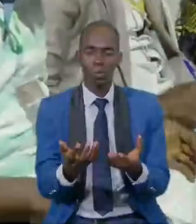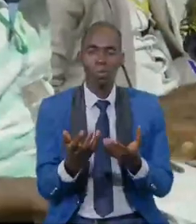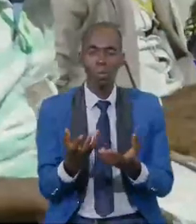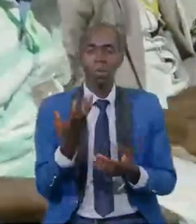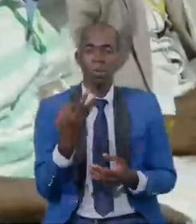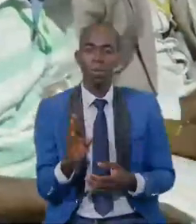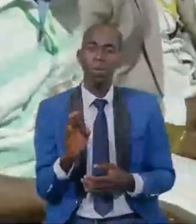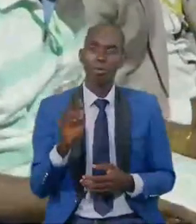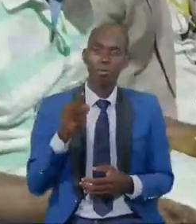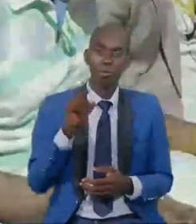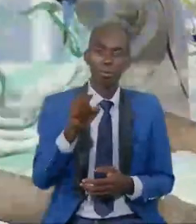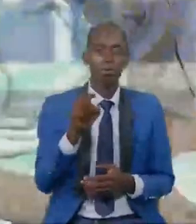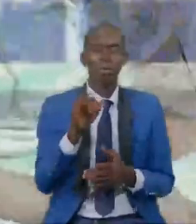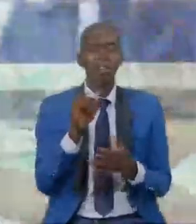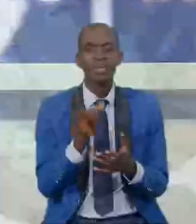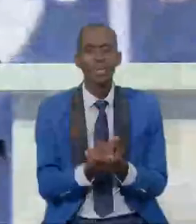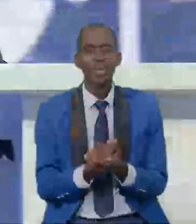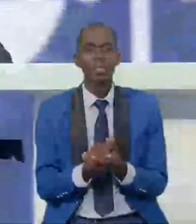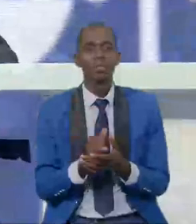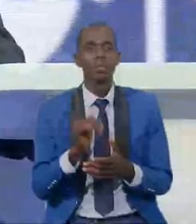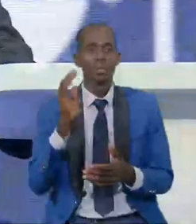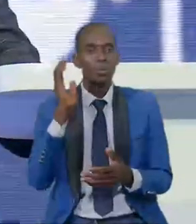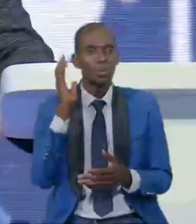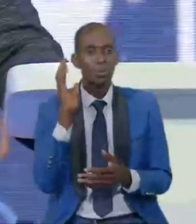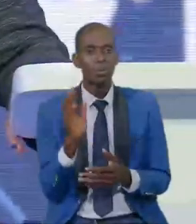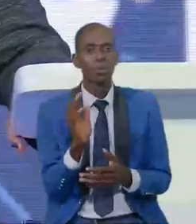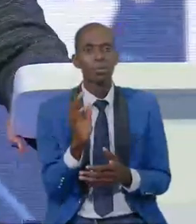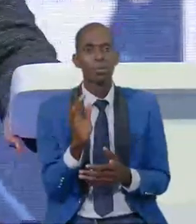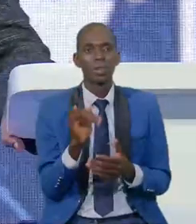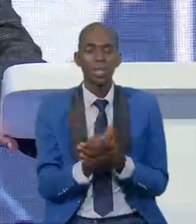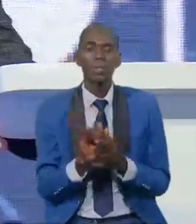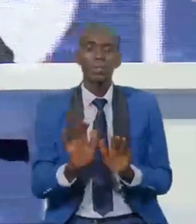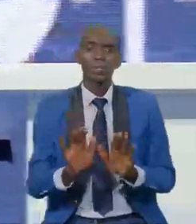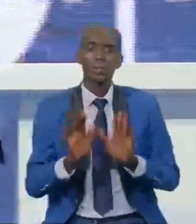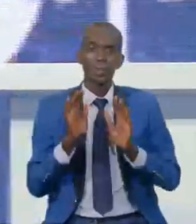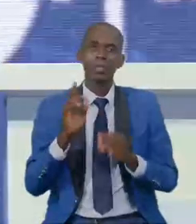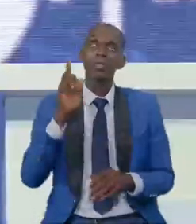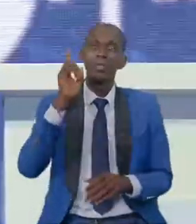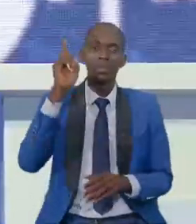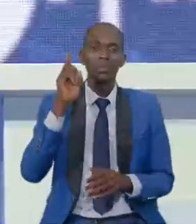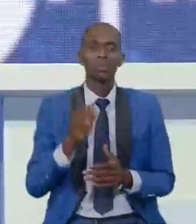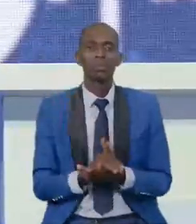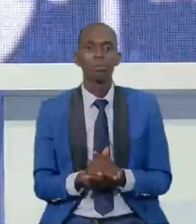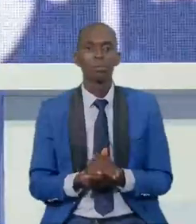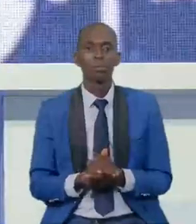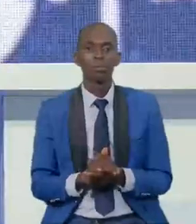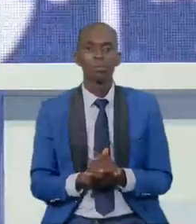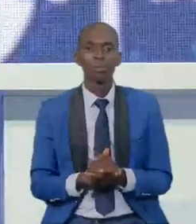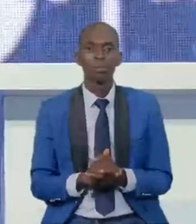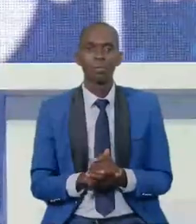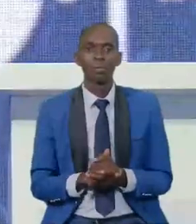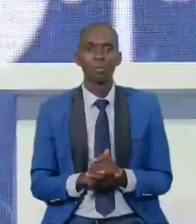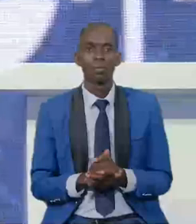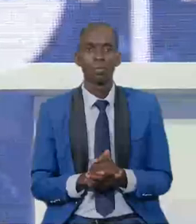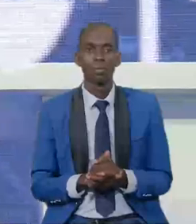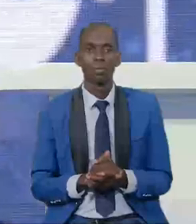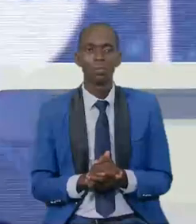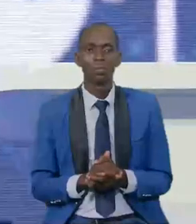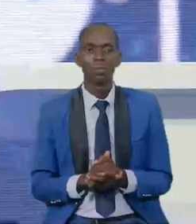Voyez le verset 19. Il accomplit les désirs de ceux qui